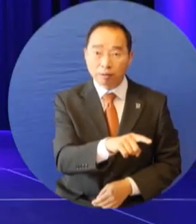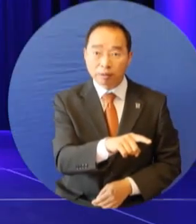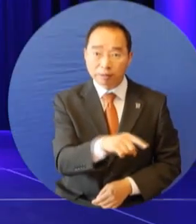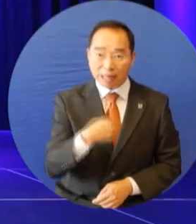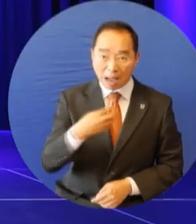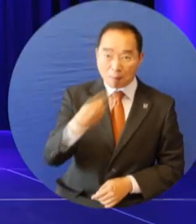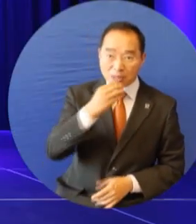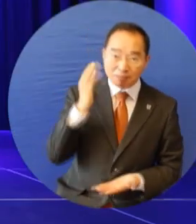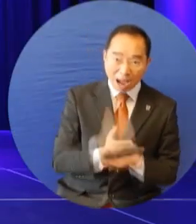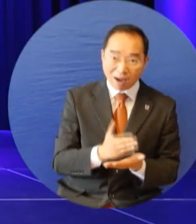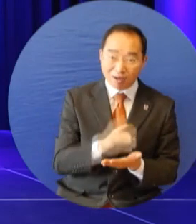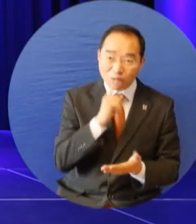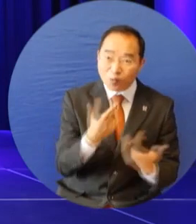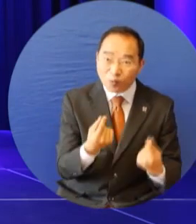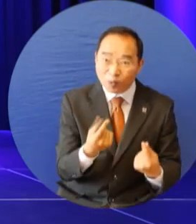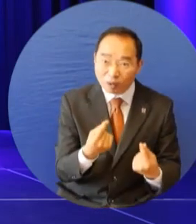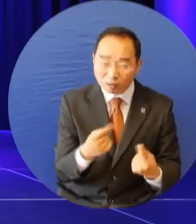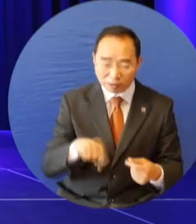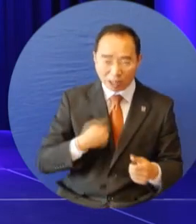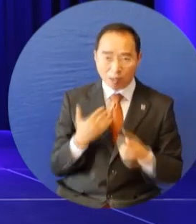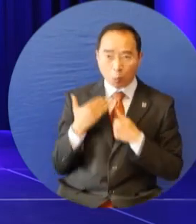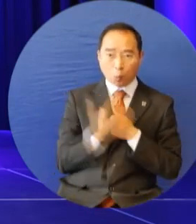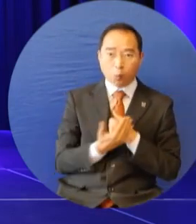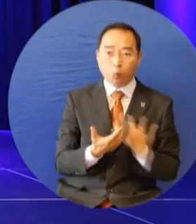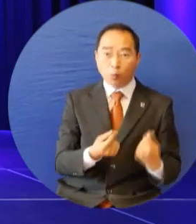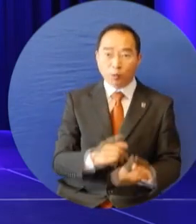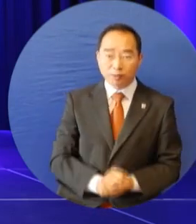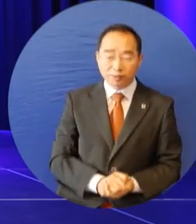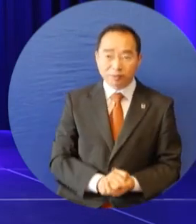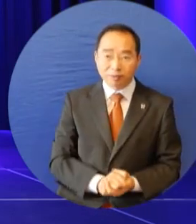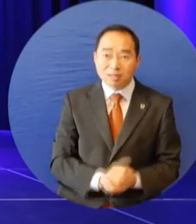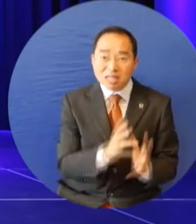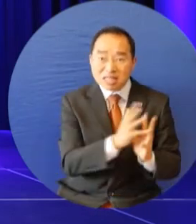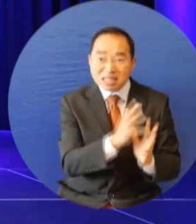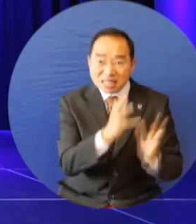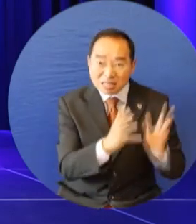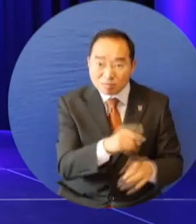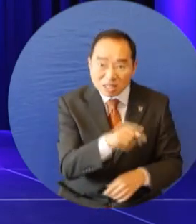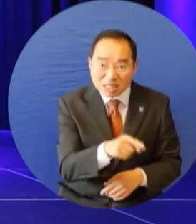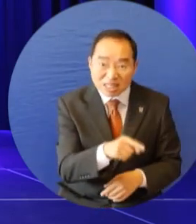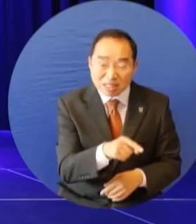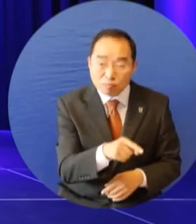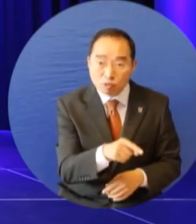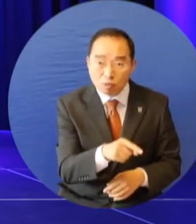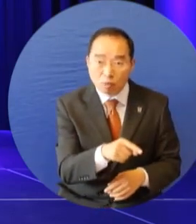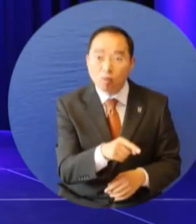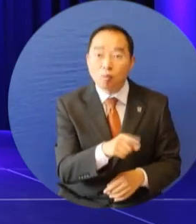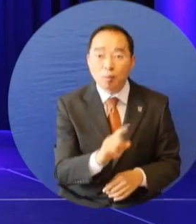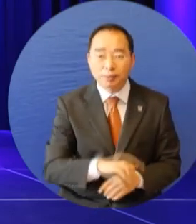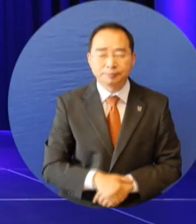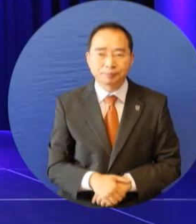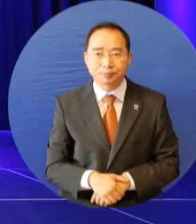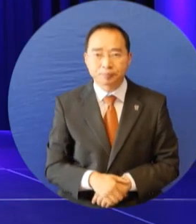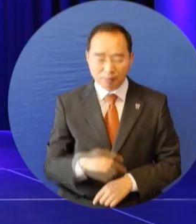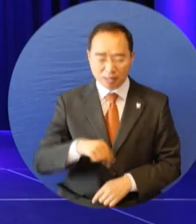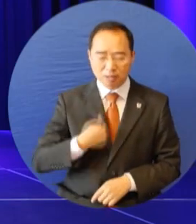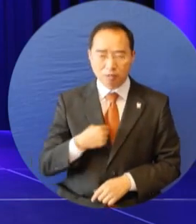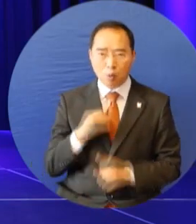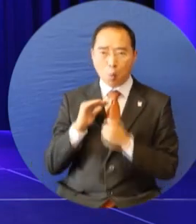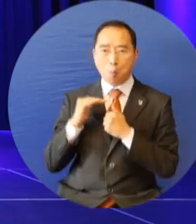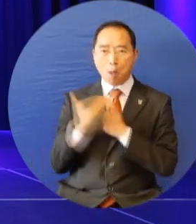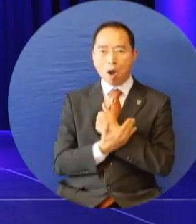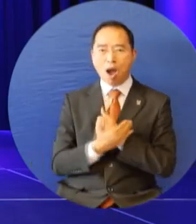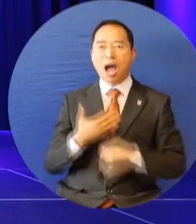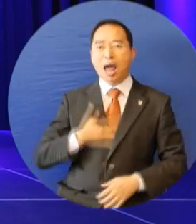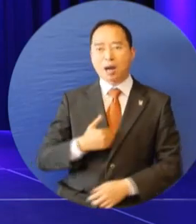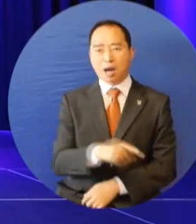그래가 못 먹게 만들어. 스스로 방어하는 모습이에요. 그러니까 식물이 얼마나 이 화학적